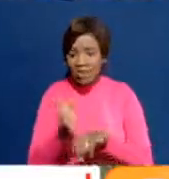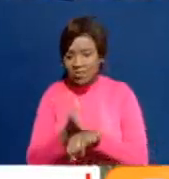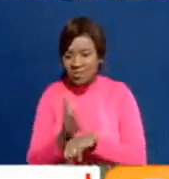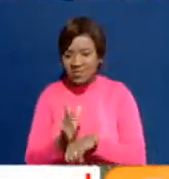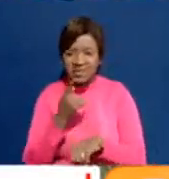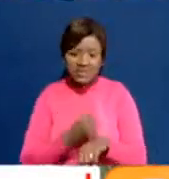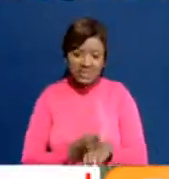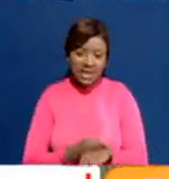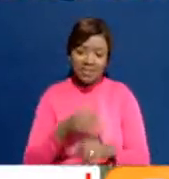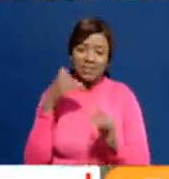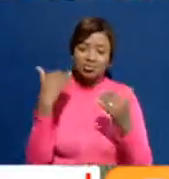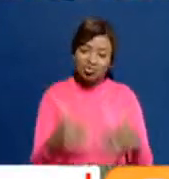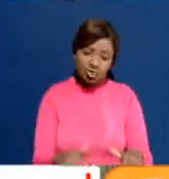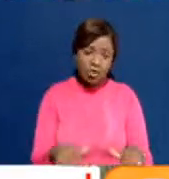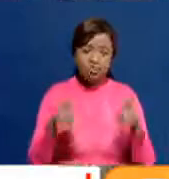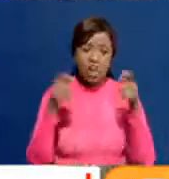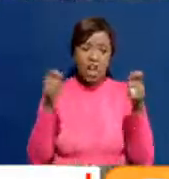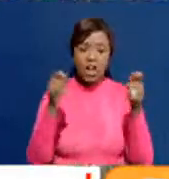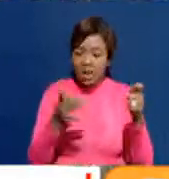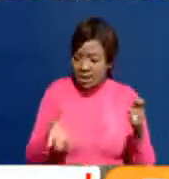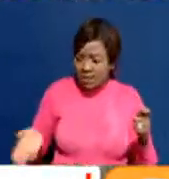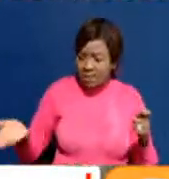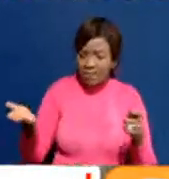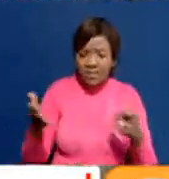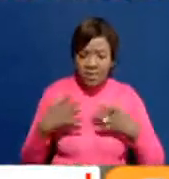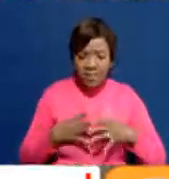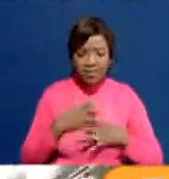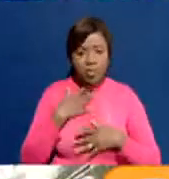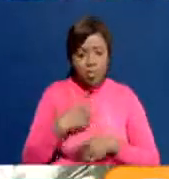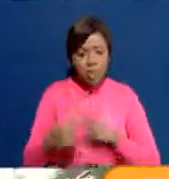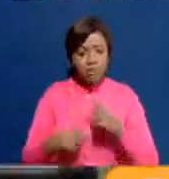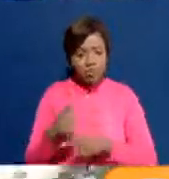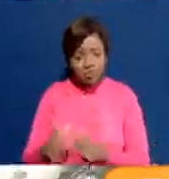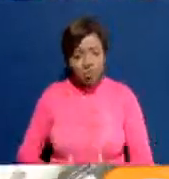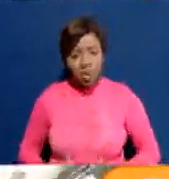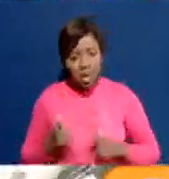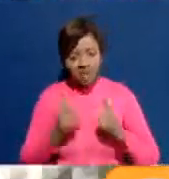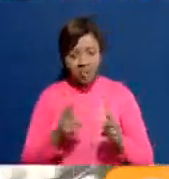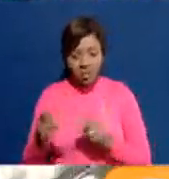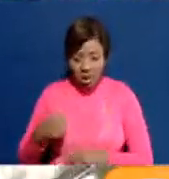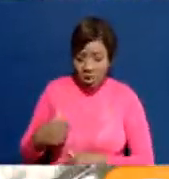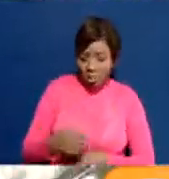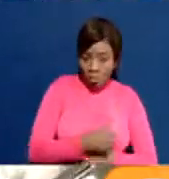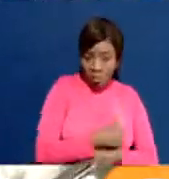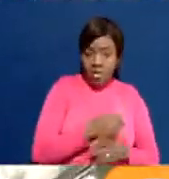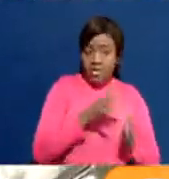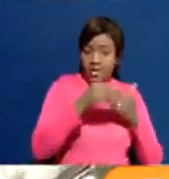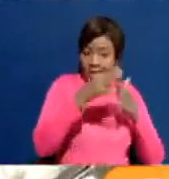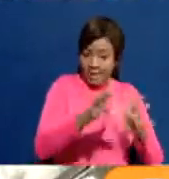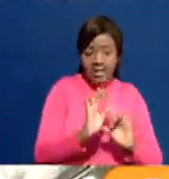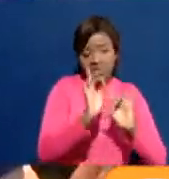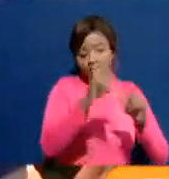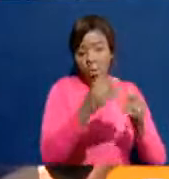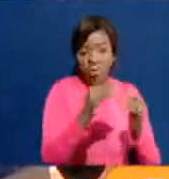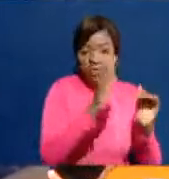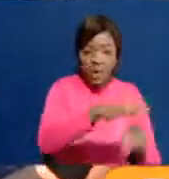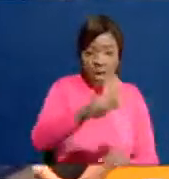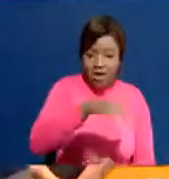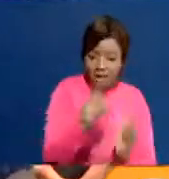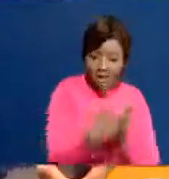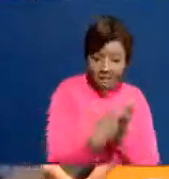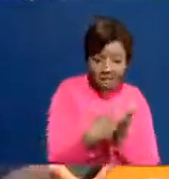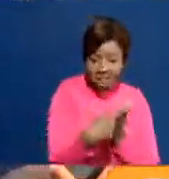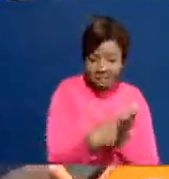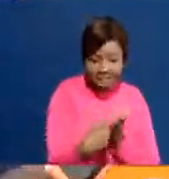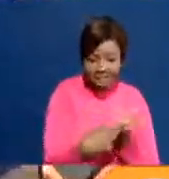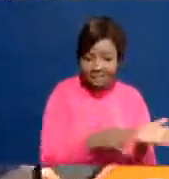tuachane na fujo. Hawa wananchi wanataka kuendelea na maisha yao. Sisi ambao ni viongozi, tuendeni bunge tukaongee. Tumeanza